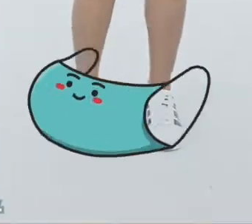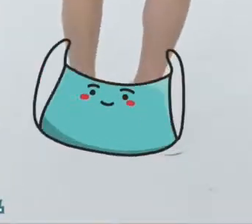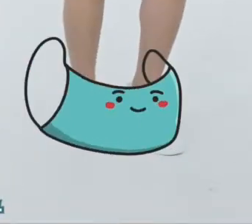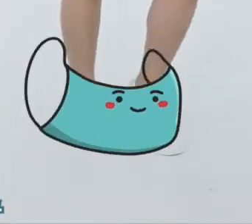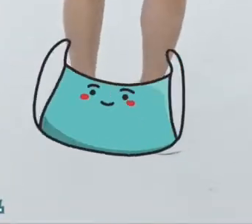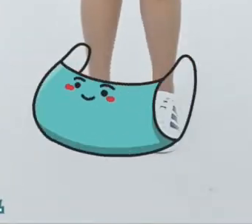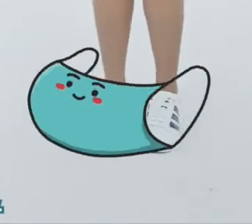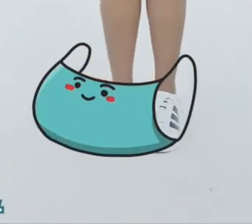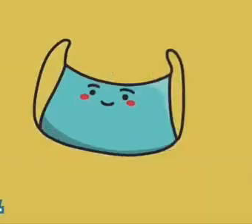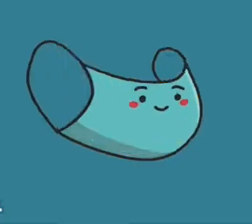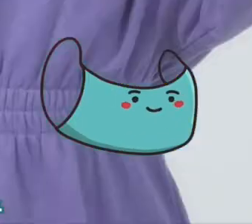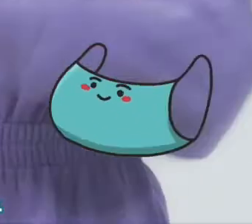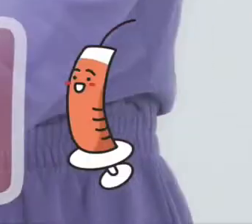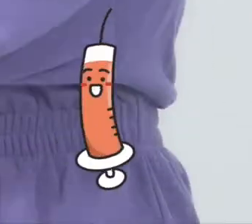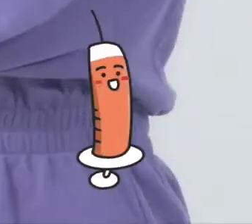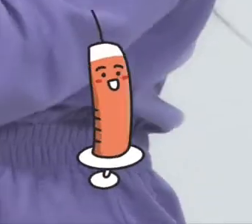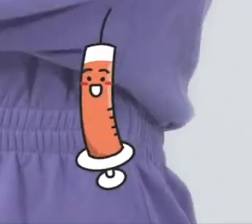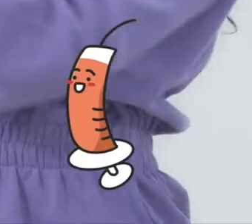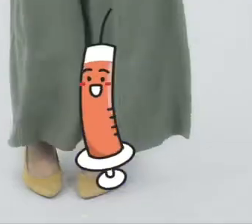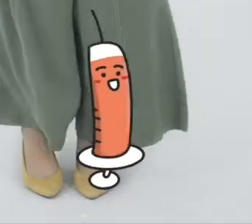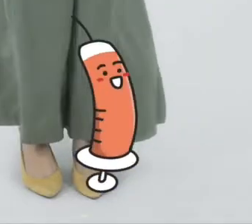ayo ayo